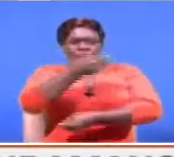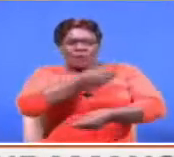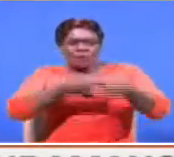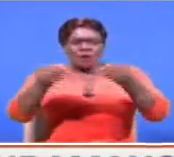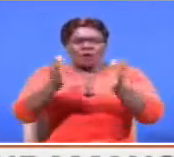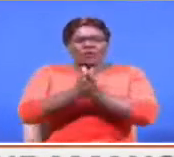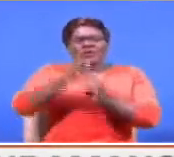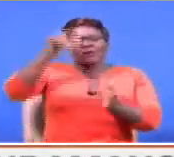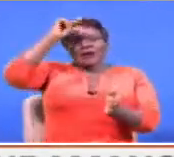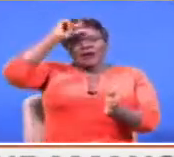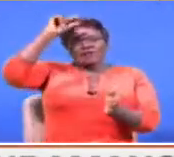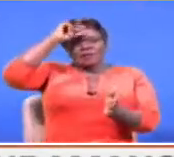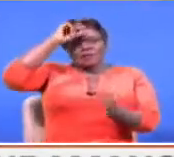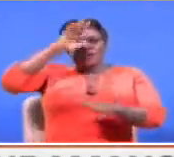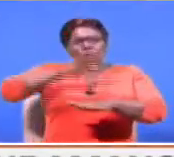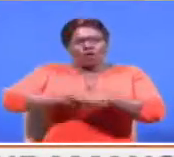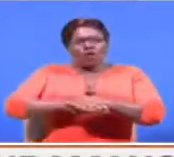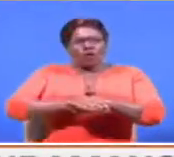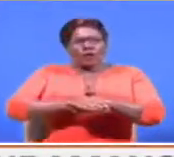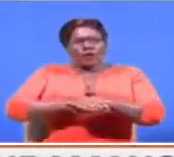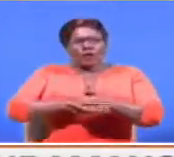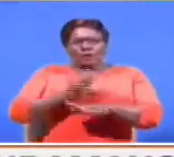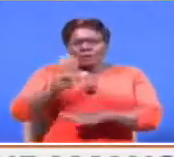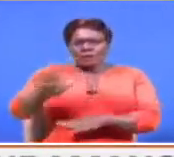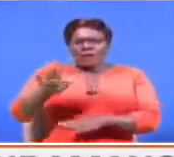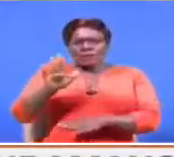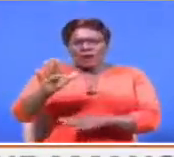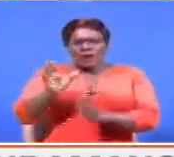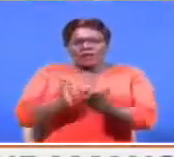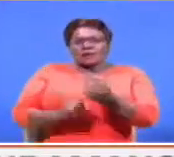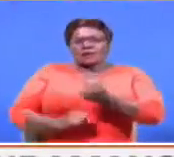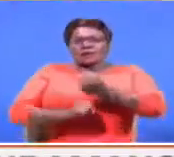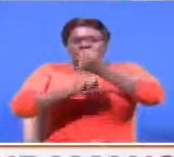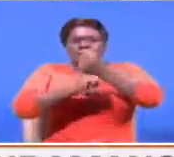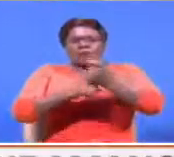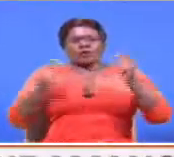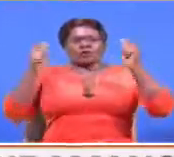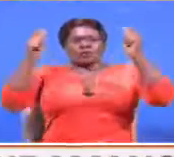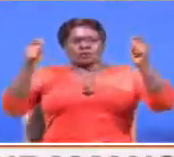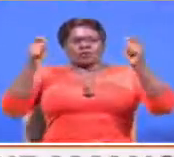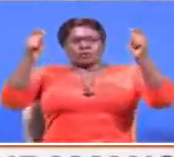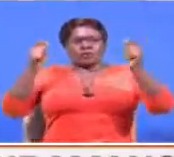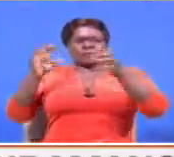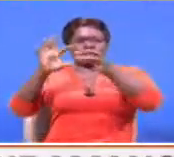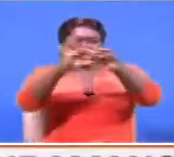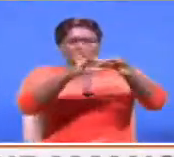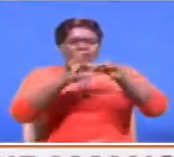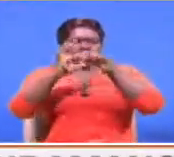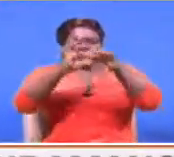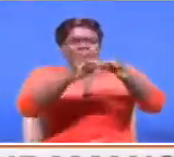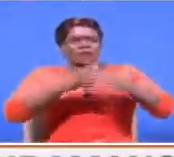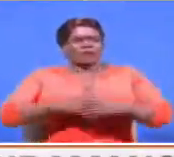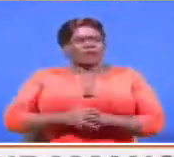na serikali kuhusiana na madai ya yeye kuwa mfadhili wa maandamano ya Azimio.